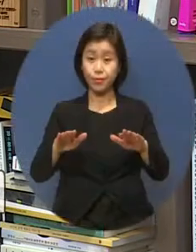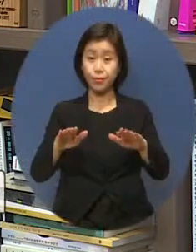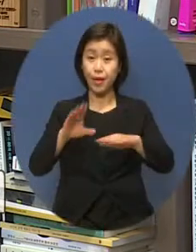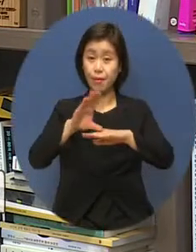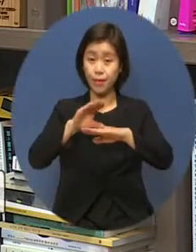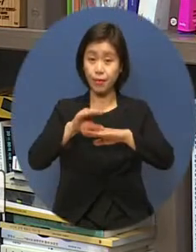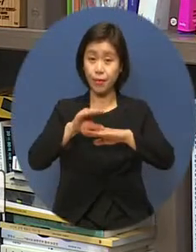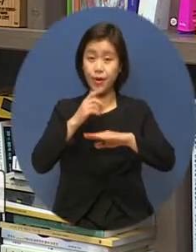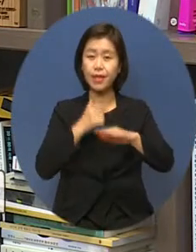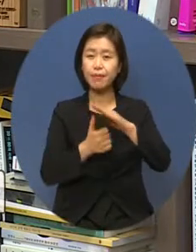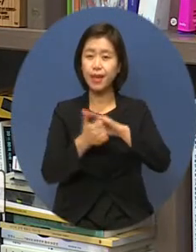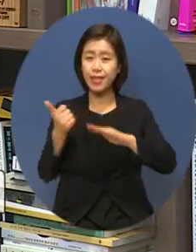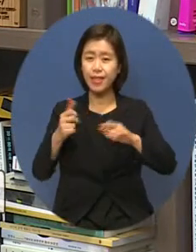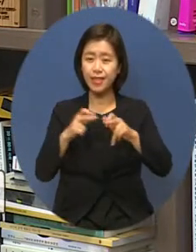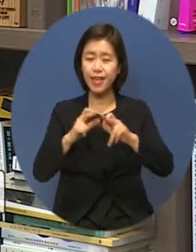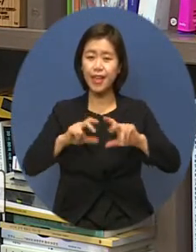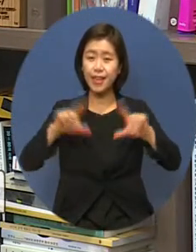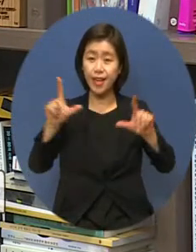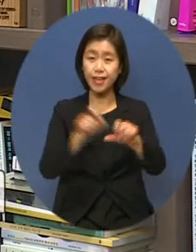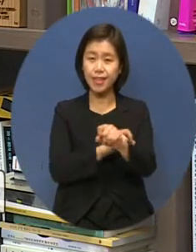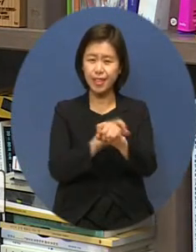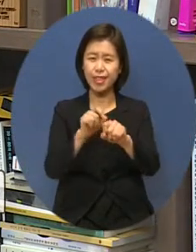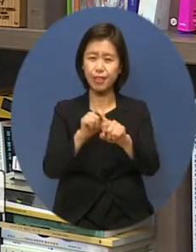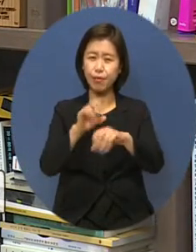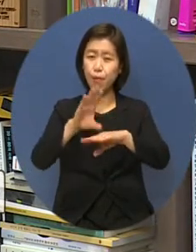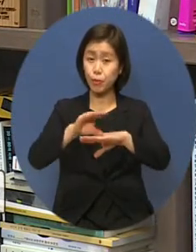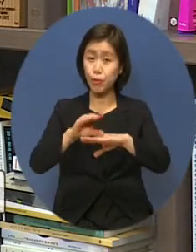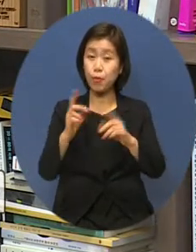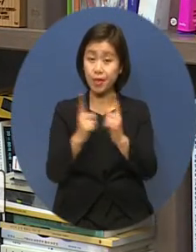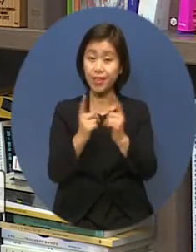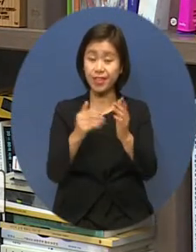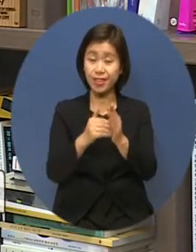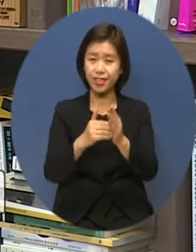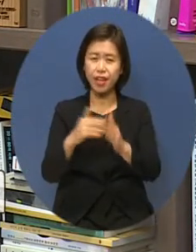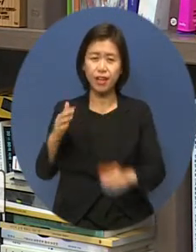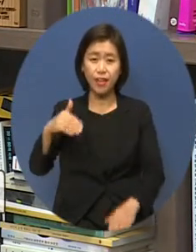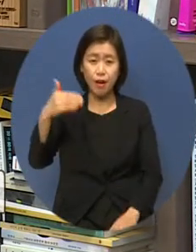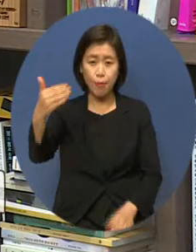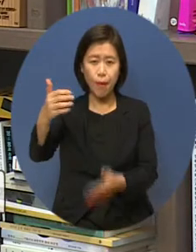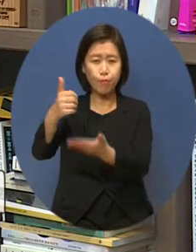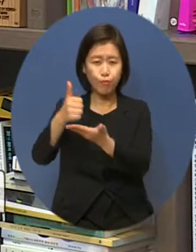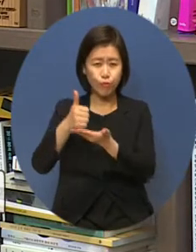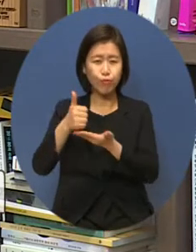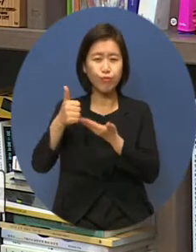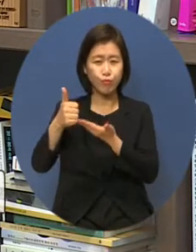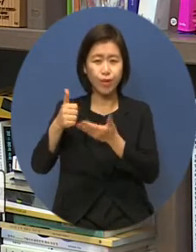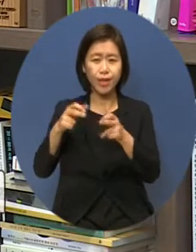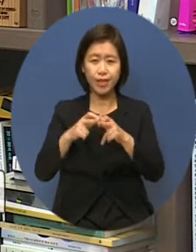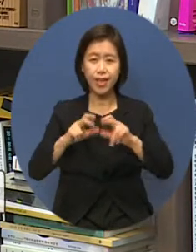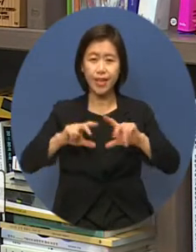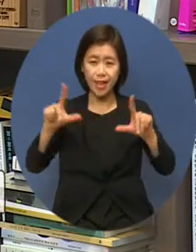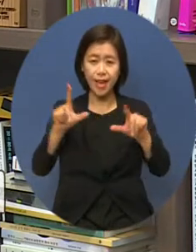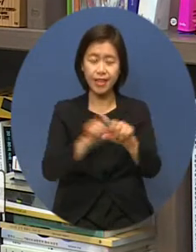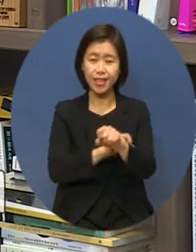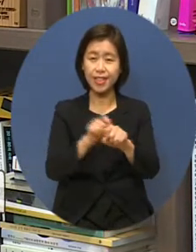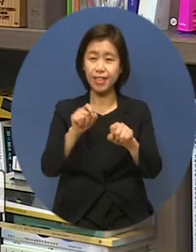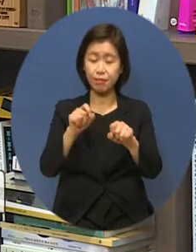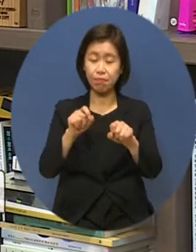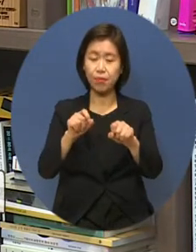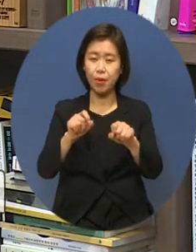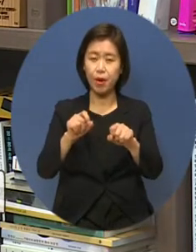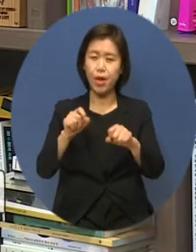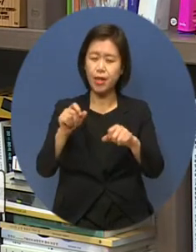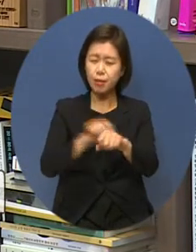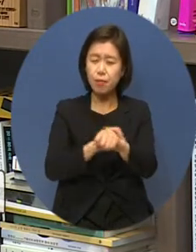다큐 희망인 장애인의 날 특집으로 만나봤습니다. 다음 희망인도 장애인의 날 특집으로 특별한 분을 만날